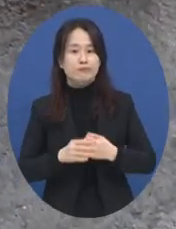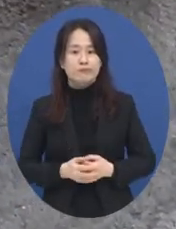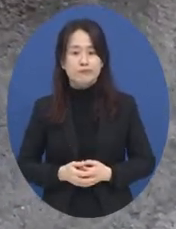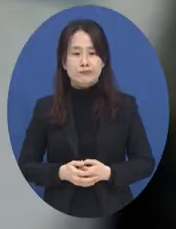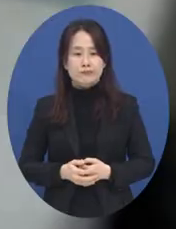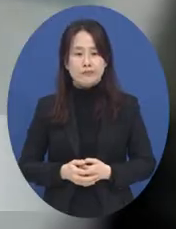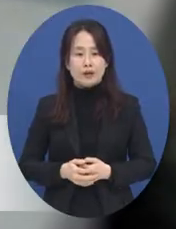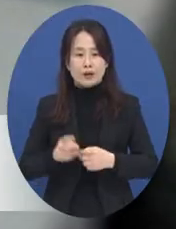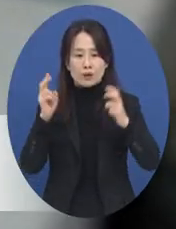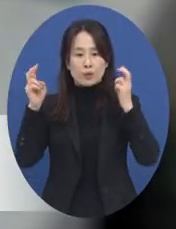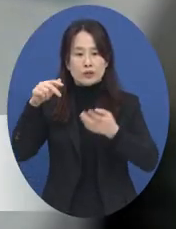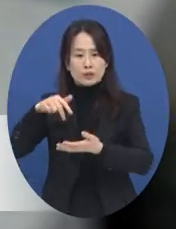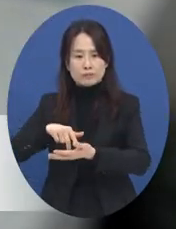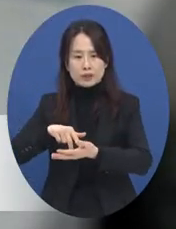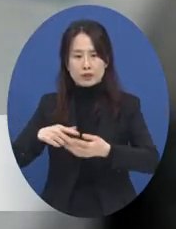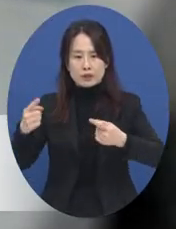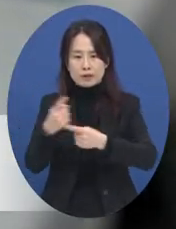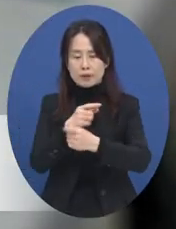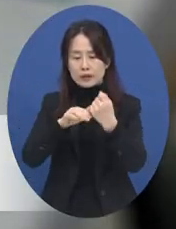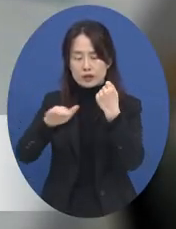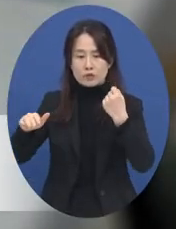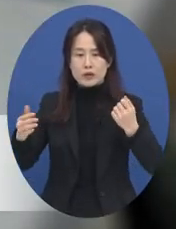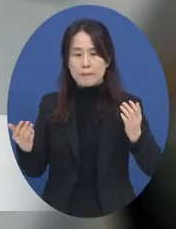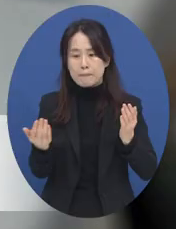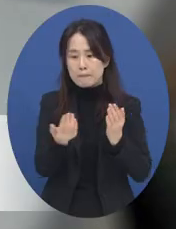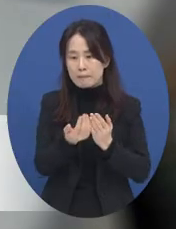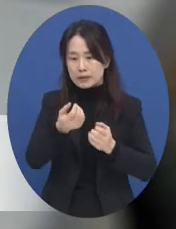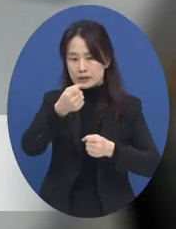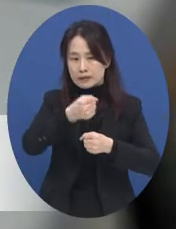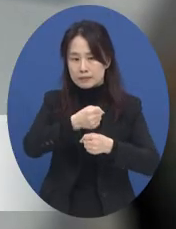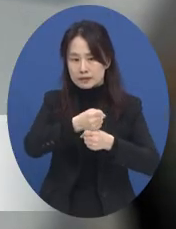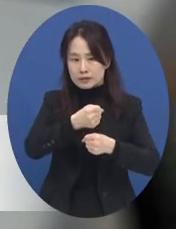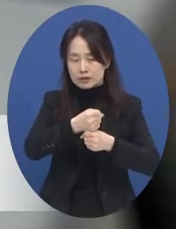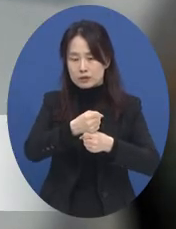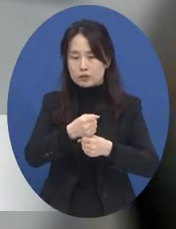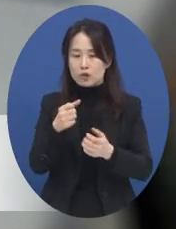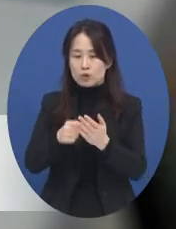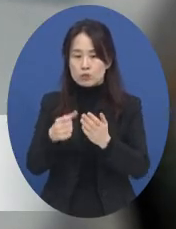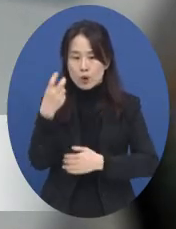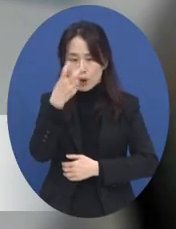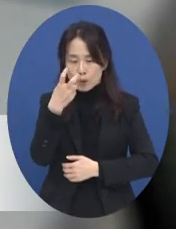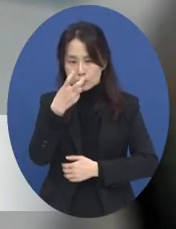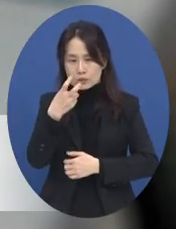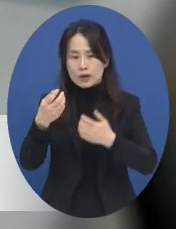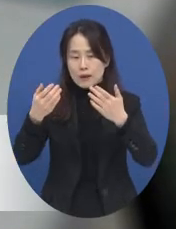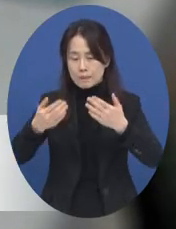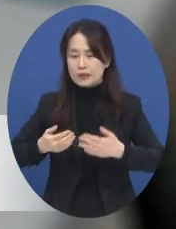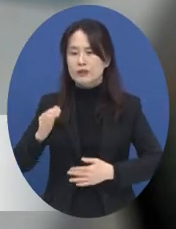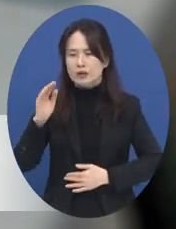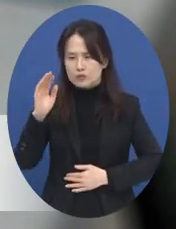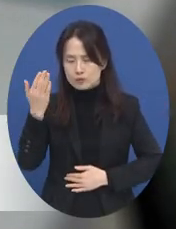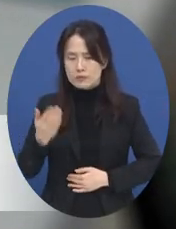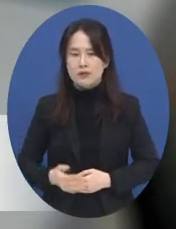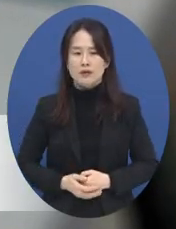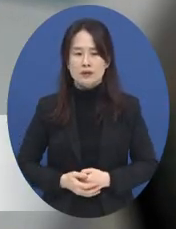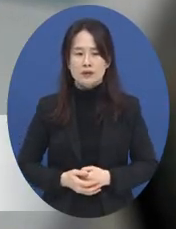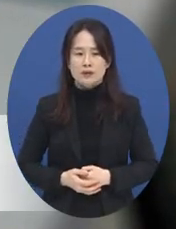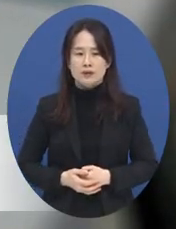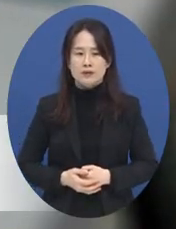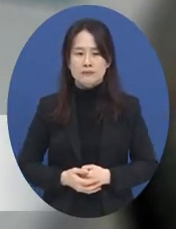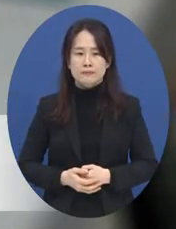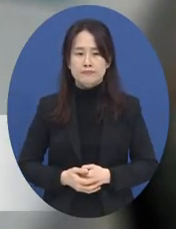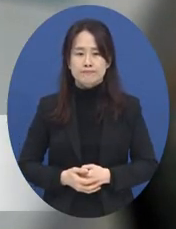돌아옵니다. 제조사 측에서 바뀐 기준을 부합하게 제조를 해서 제품 검사를 받아야 된단